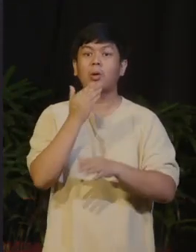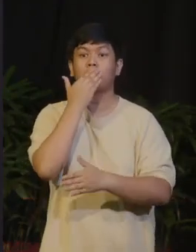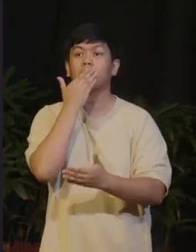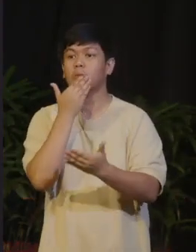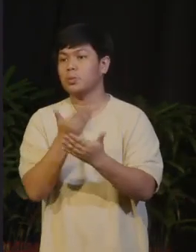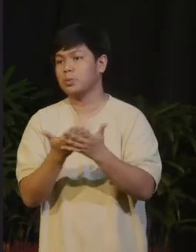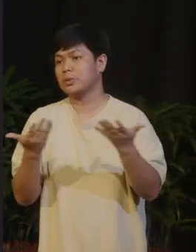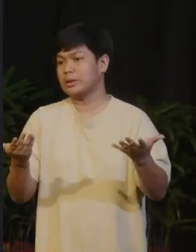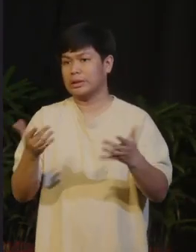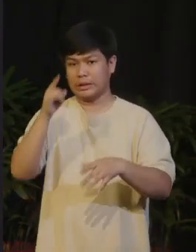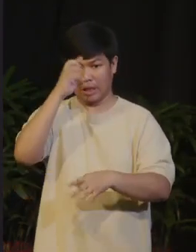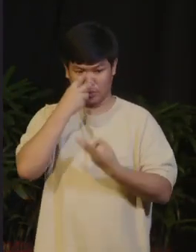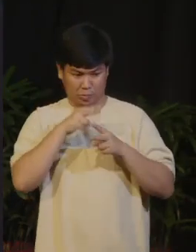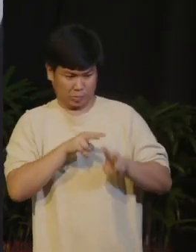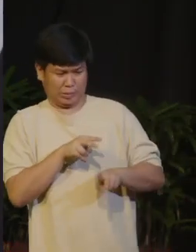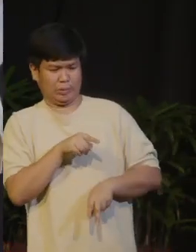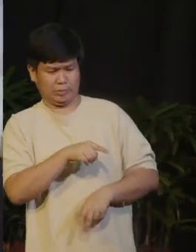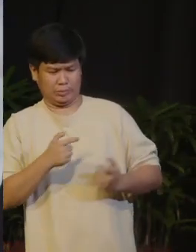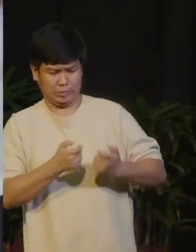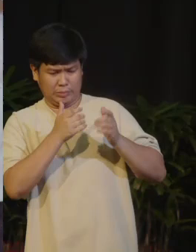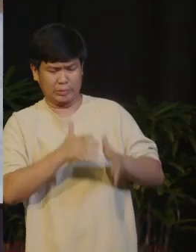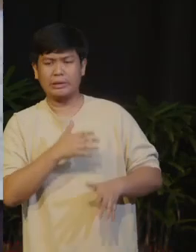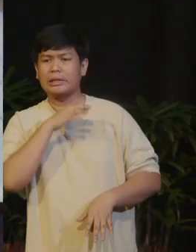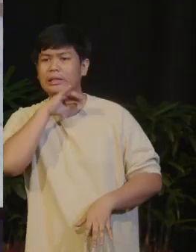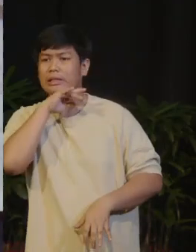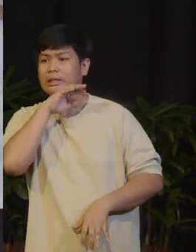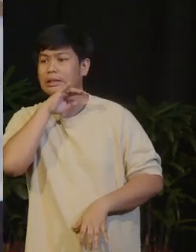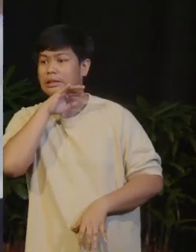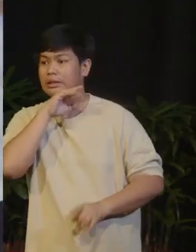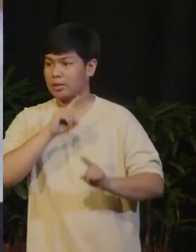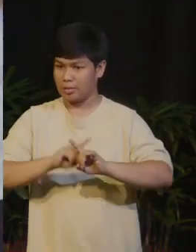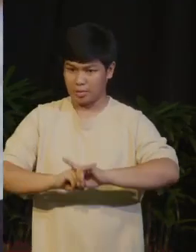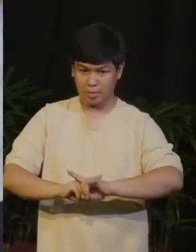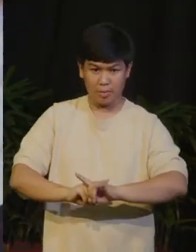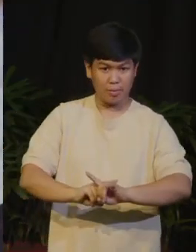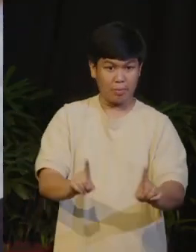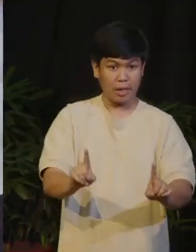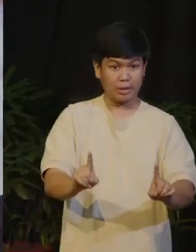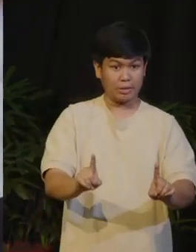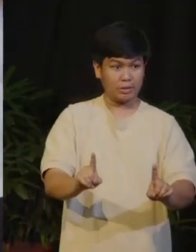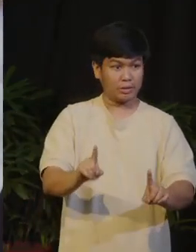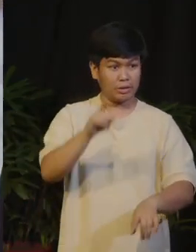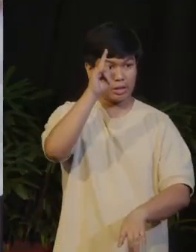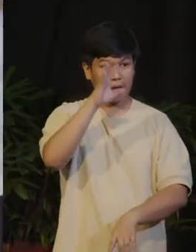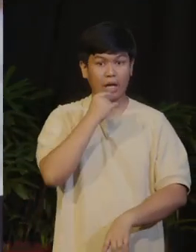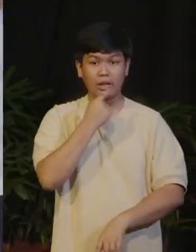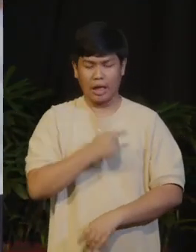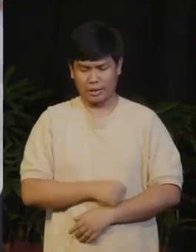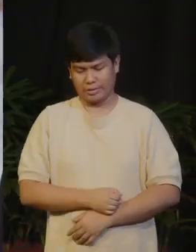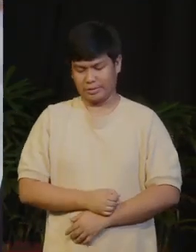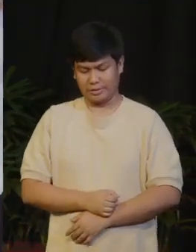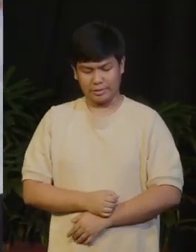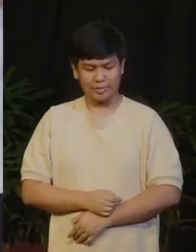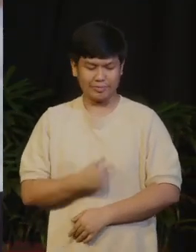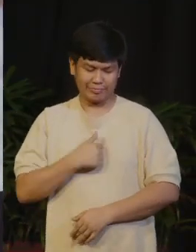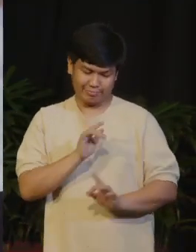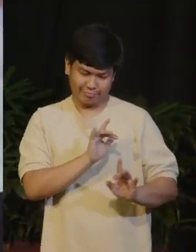sa atin sa mata ng ating Diyos. Pero siya ay naging kind at